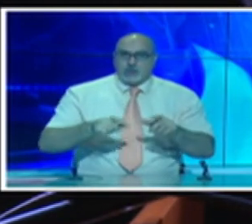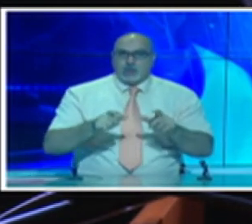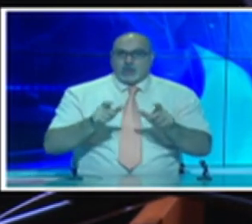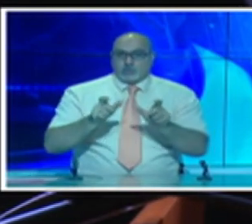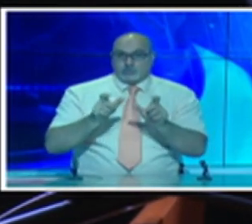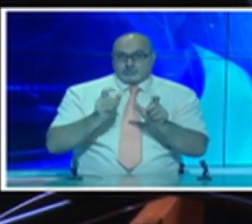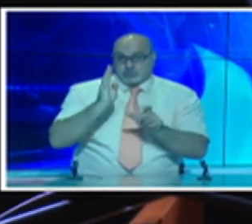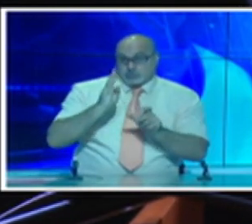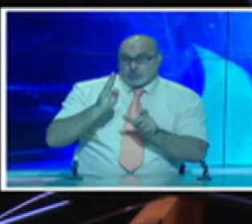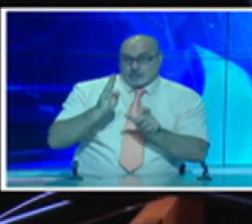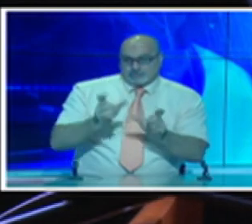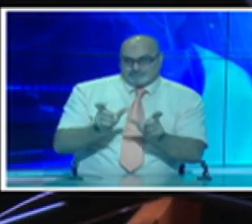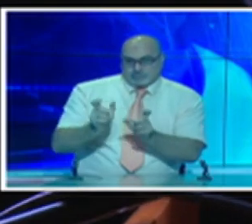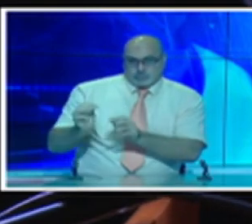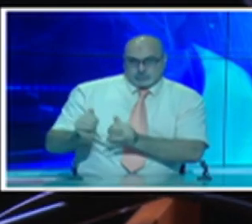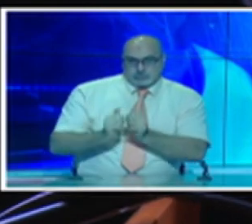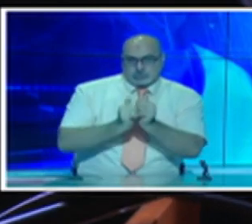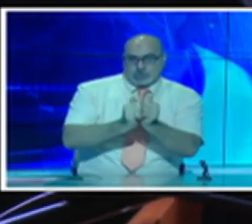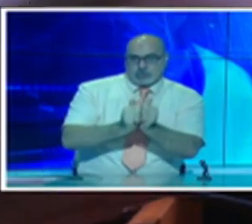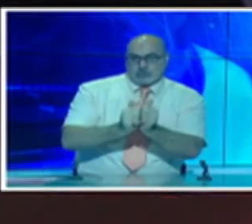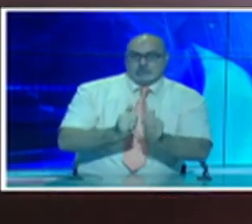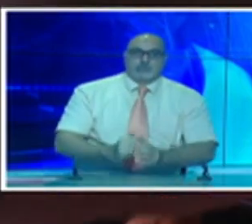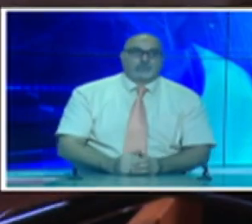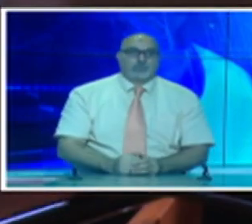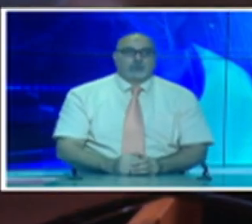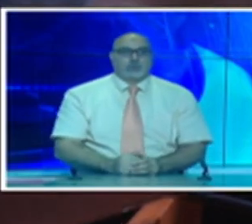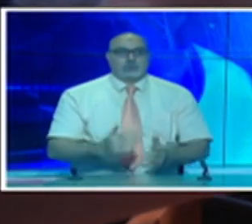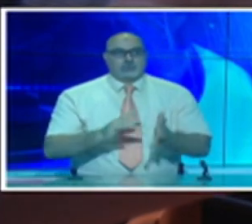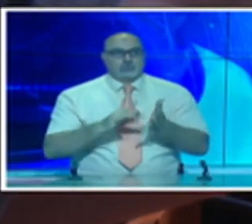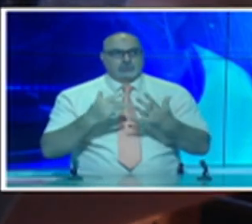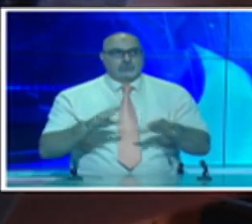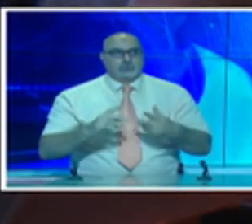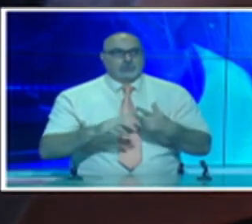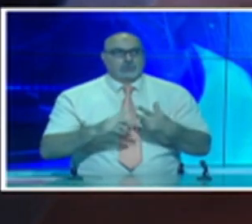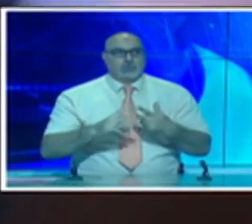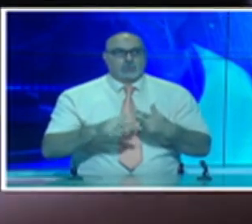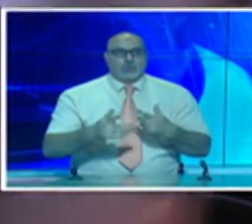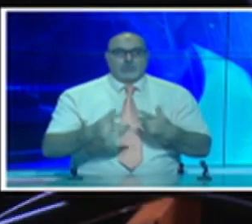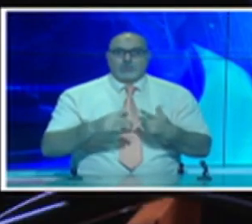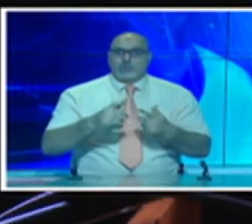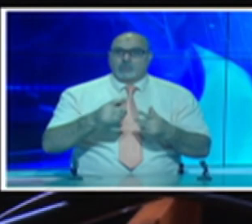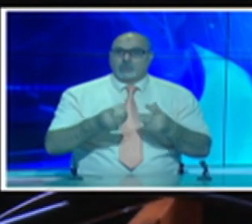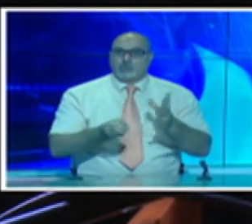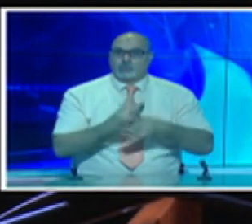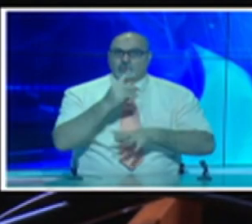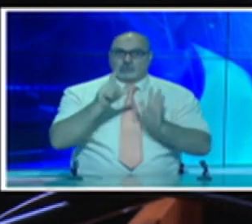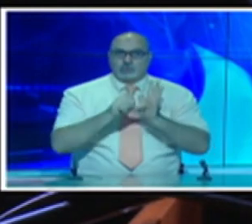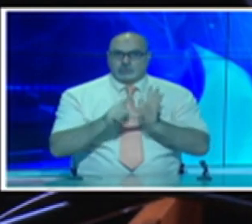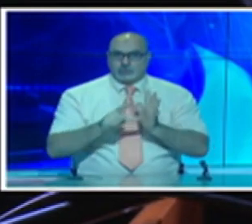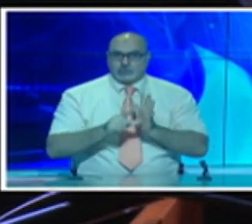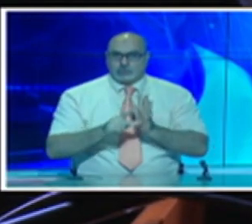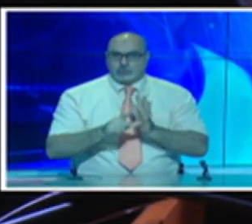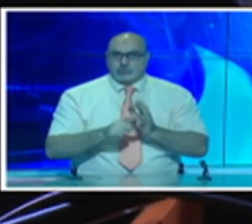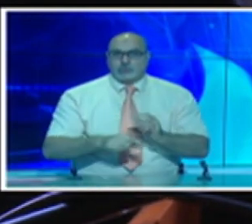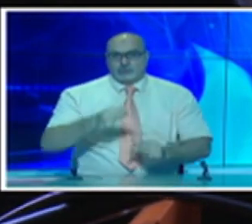مرافقة، يحتاج تأهيل من خلال مجموعة من الآليات. أولى هذه الآليات هي مسودة الدستور اللي بين أيدينا، واللي